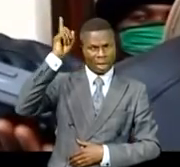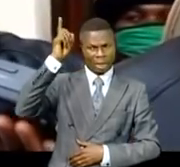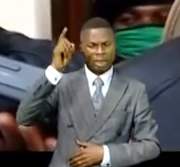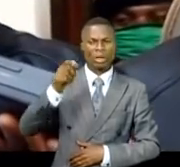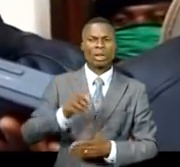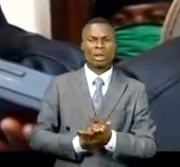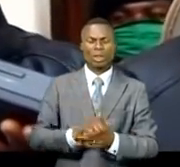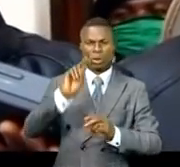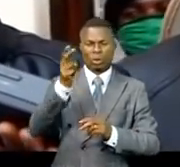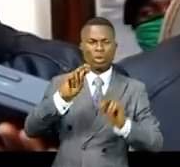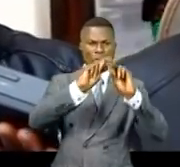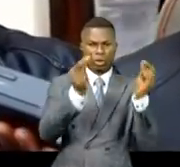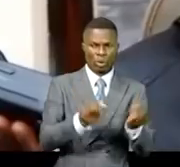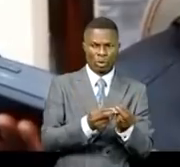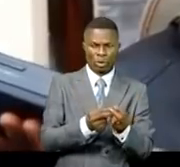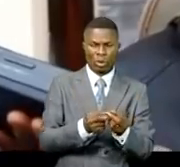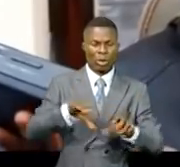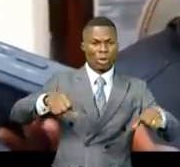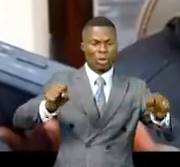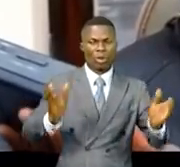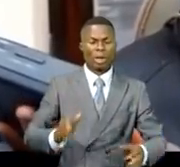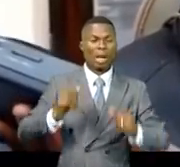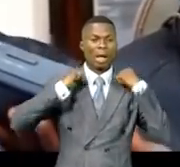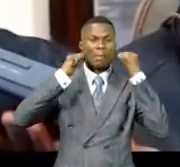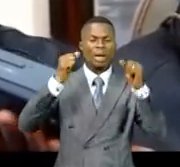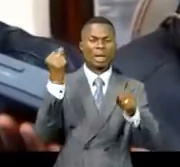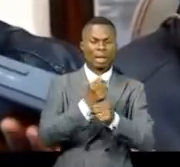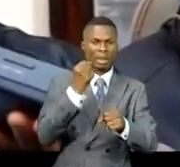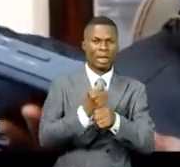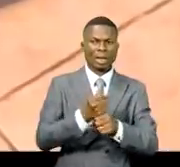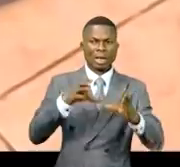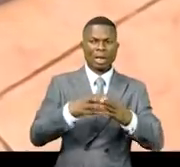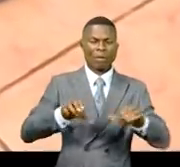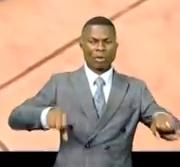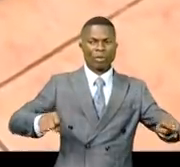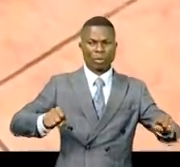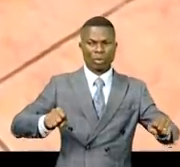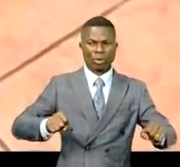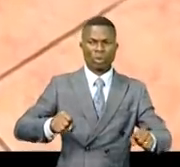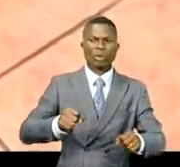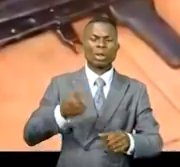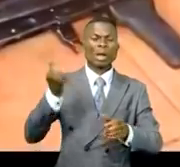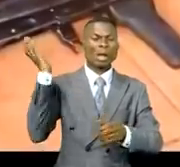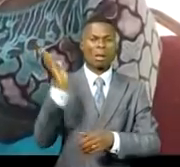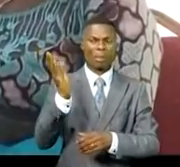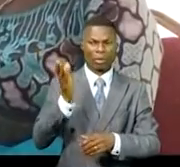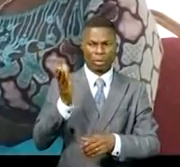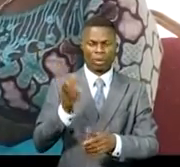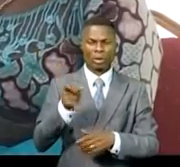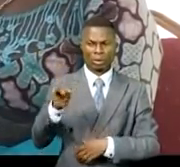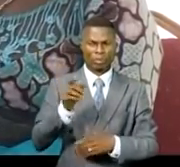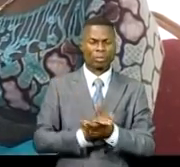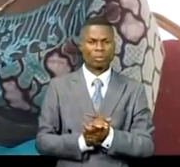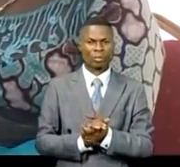Le deuxième groupe, c'est le groupe des Kasukuis, sont des bandits qui œuvrent par le moyen de pieds de biche, et aussi par armes à feu. Pendant ces